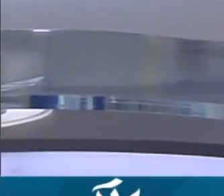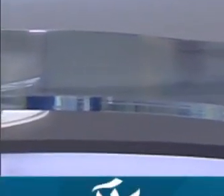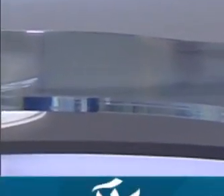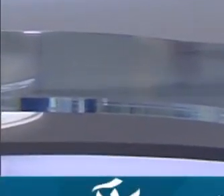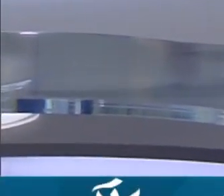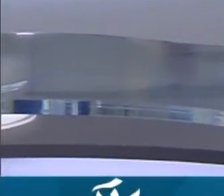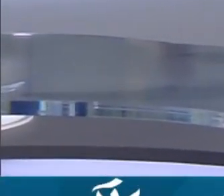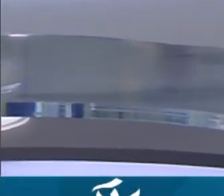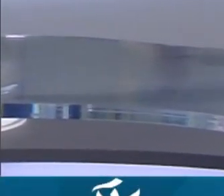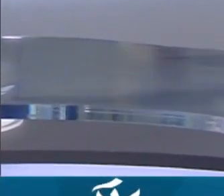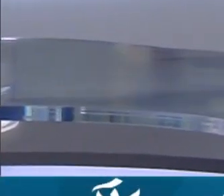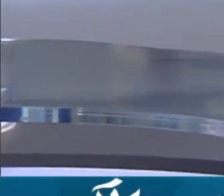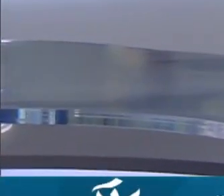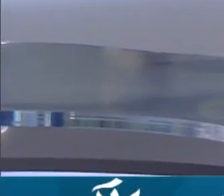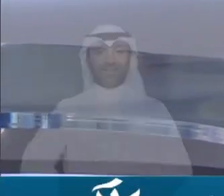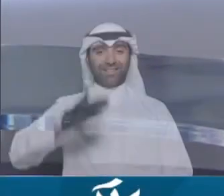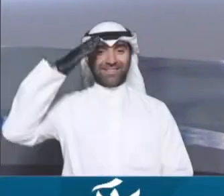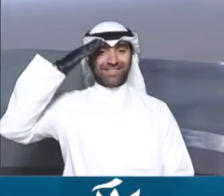السلام عليكم ورحمة الله.